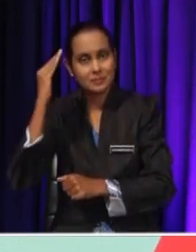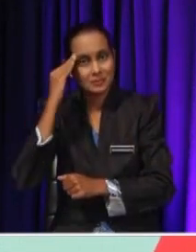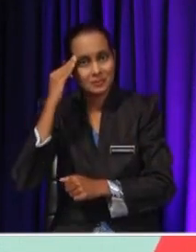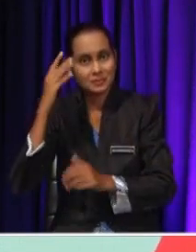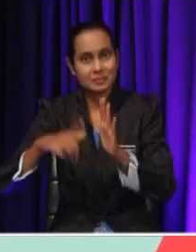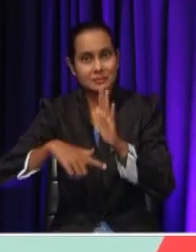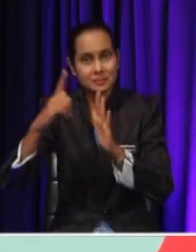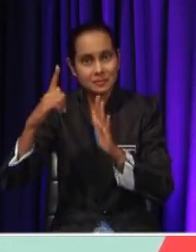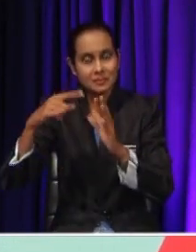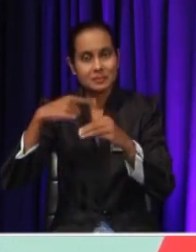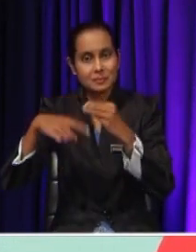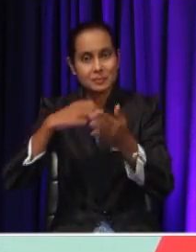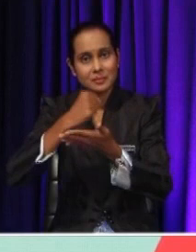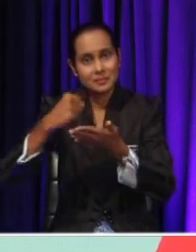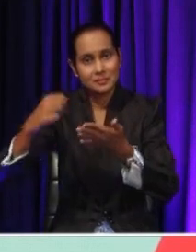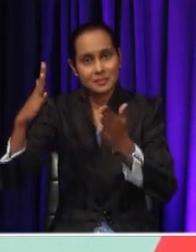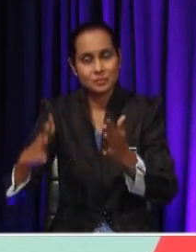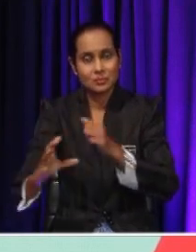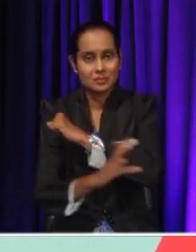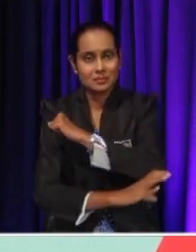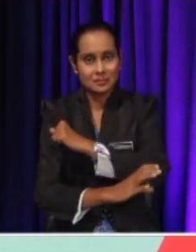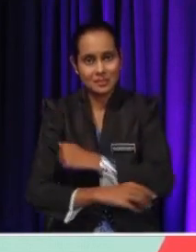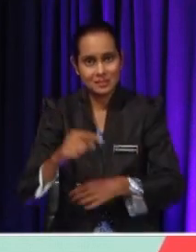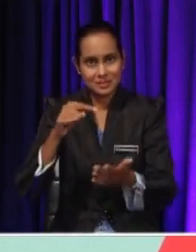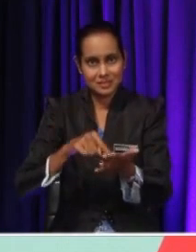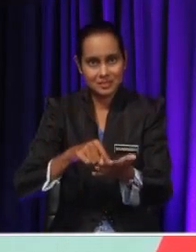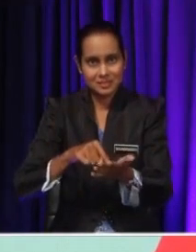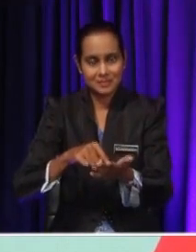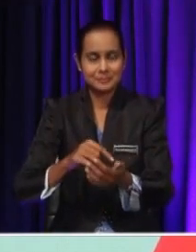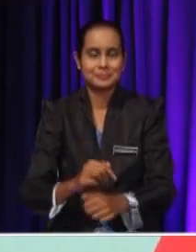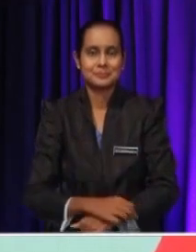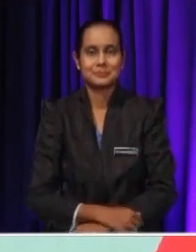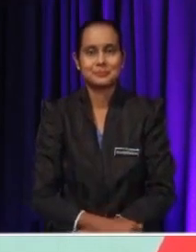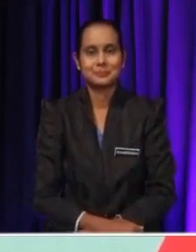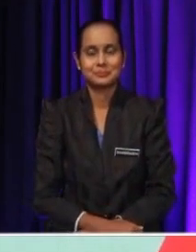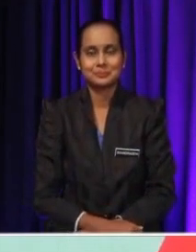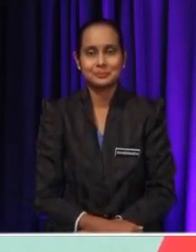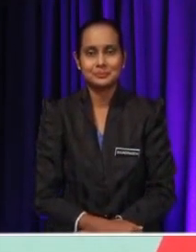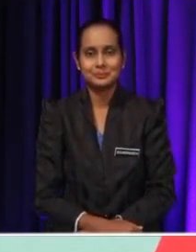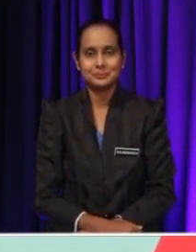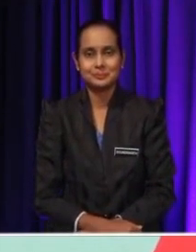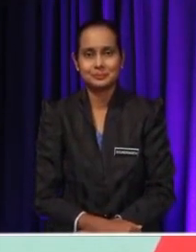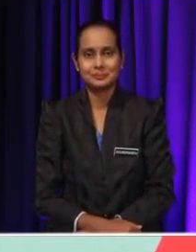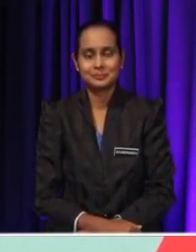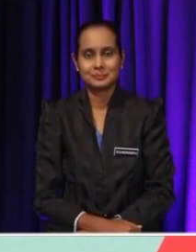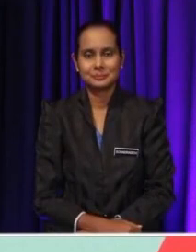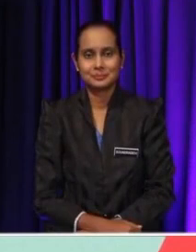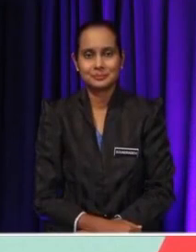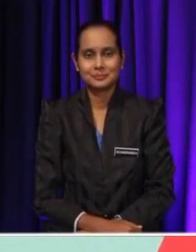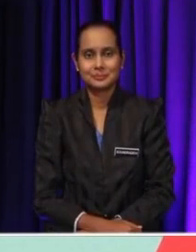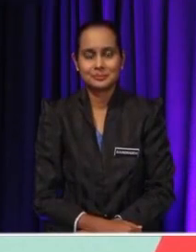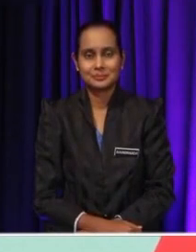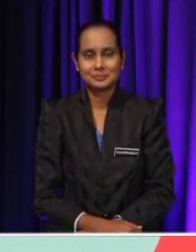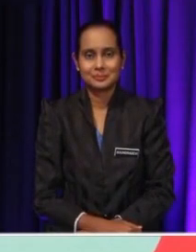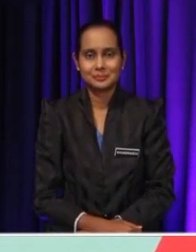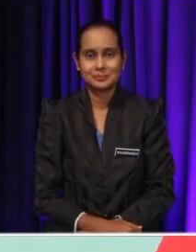tentang sastrawan negara ini itu saja Terima kasih banyak diucapkan kepada Fatihah panjang